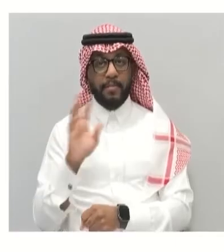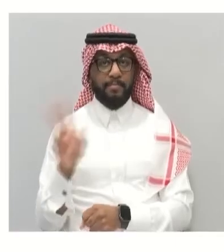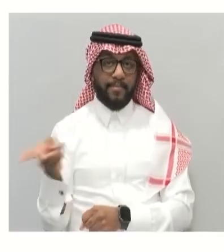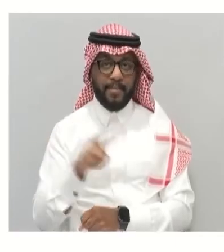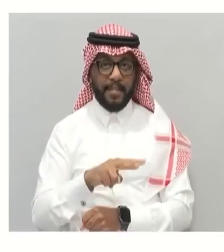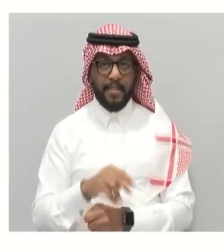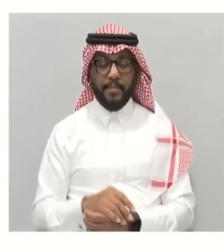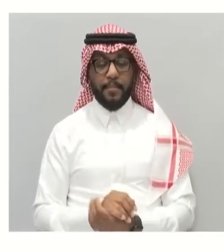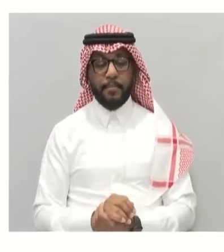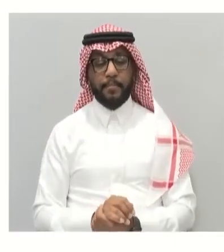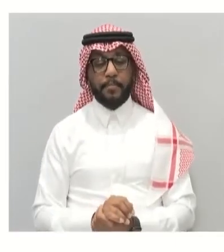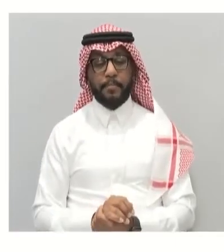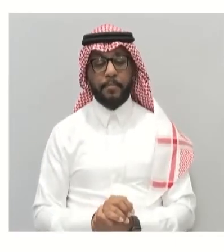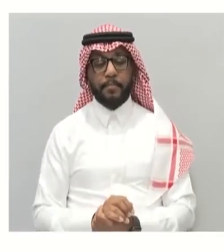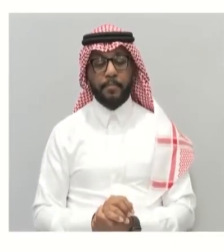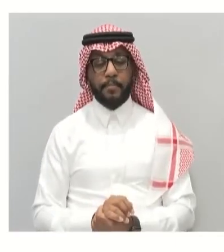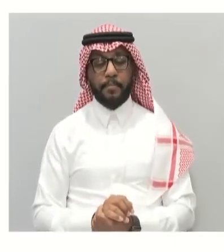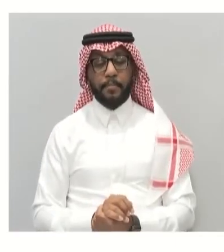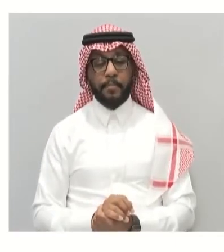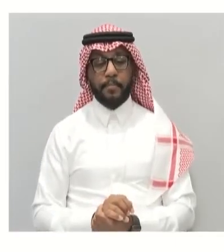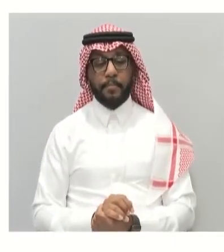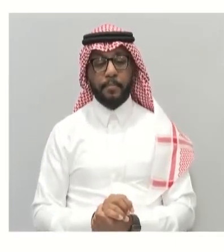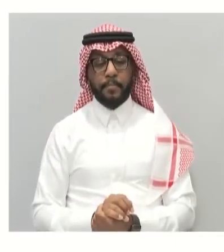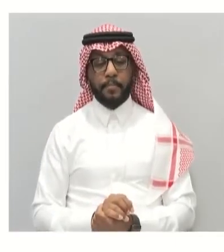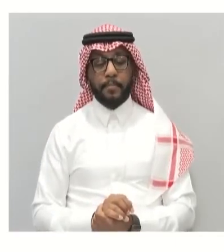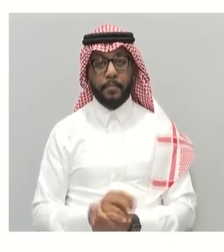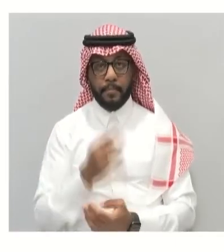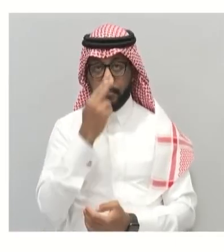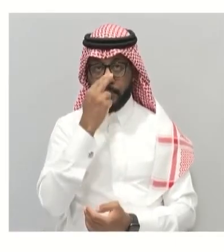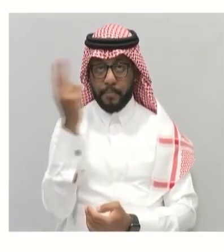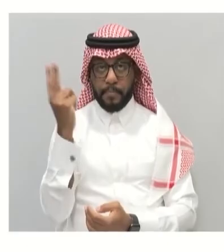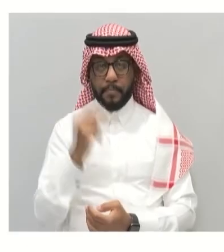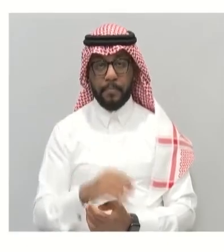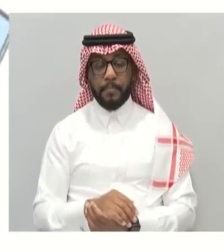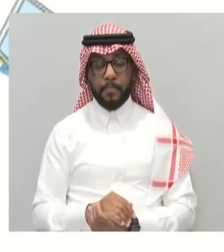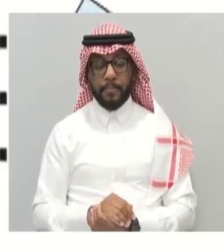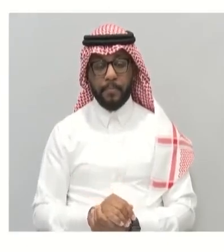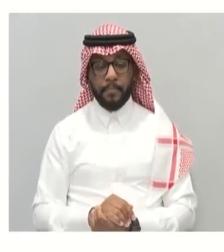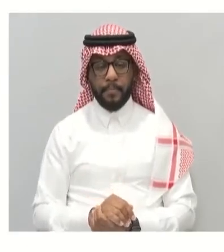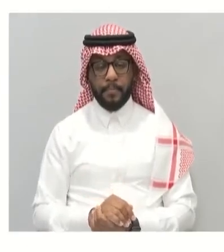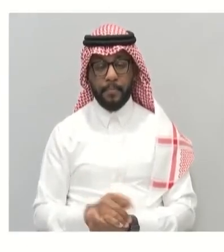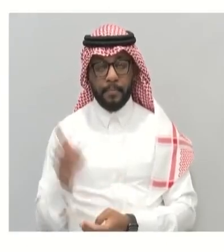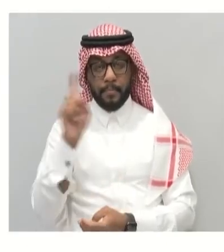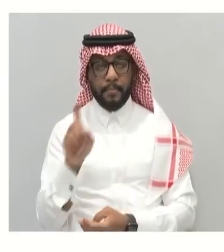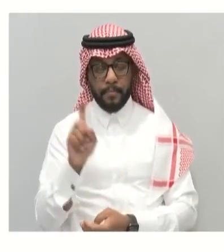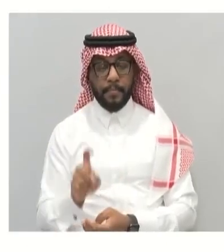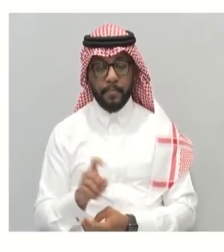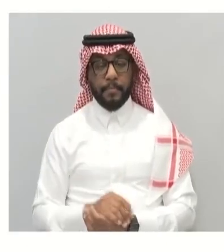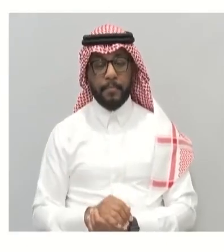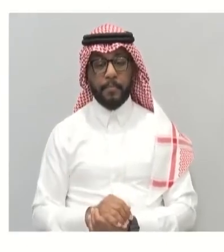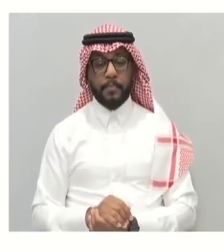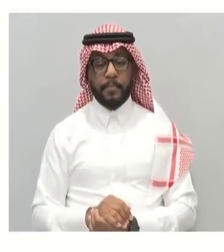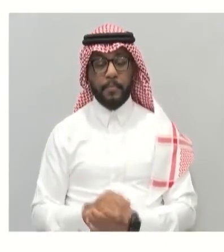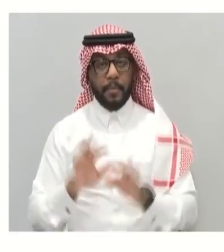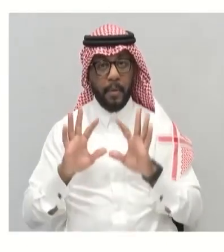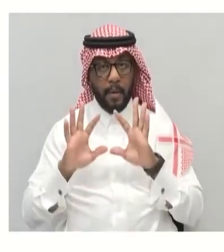وقد يكون الفاعل غير مستتر طيب لاحظوا معي في هذه الجمل الثلاث الاسئله تقول